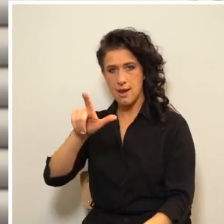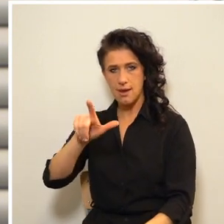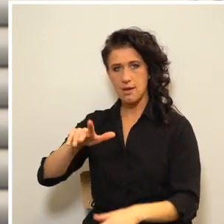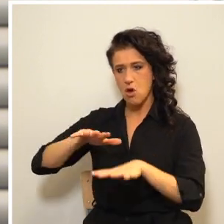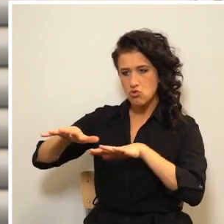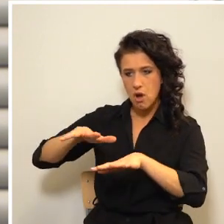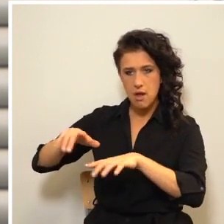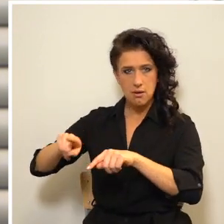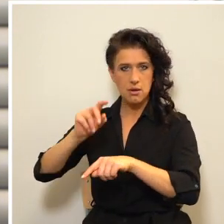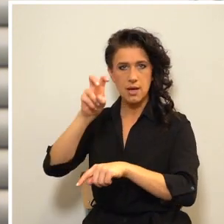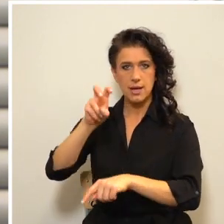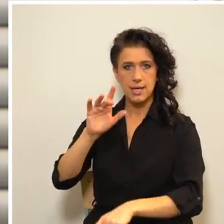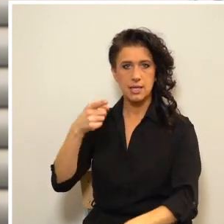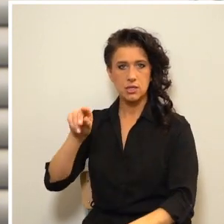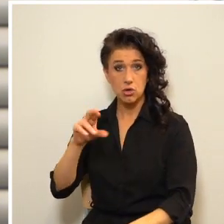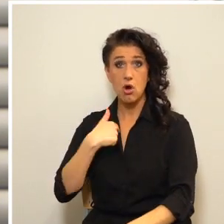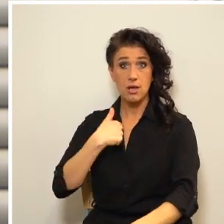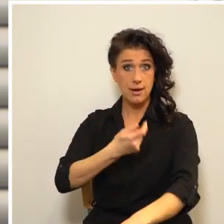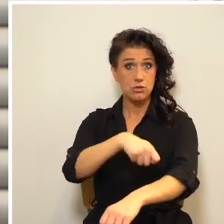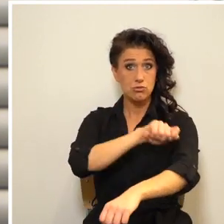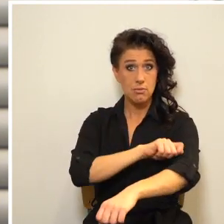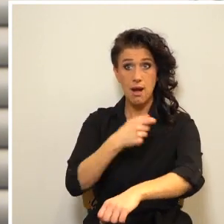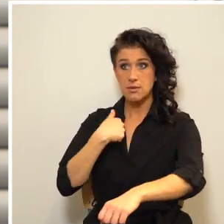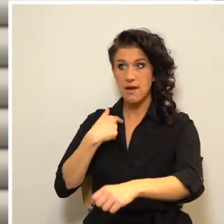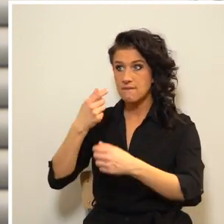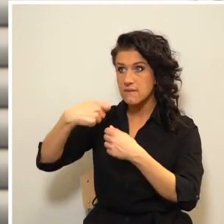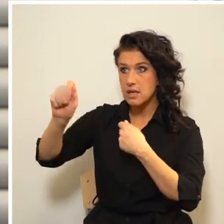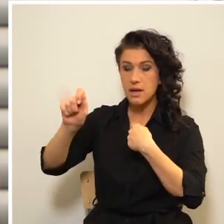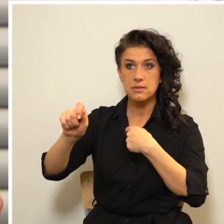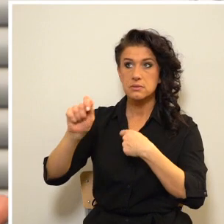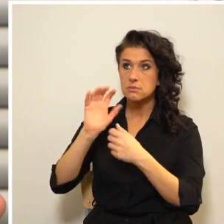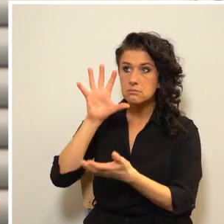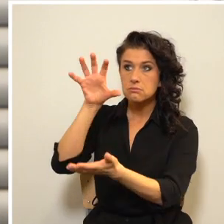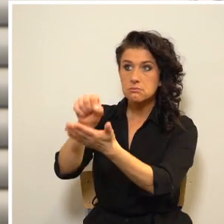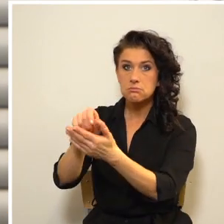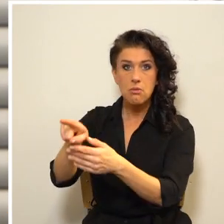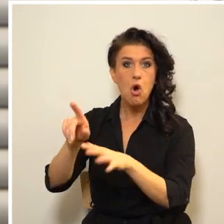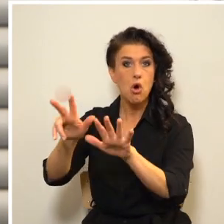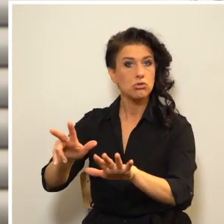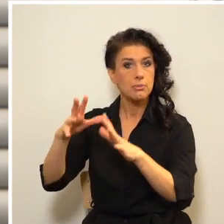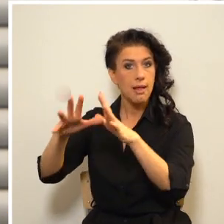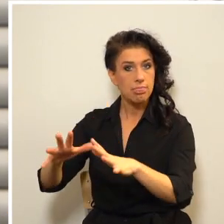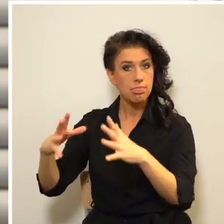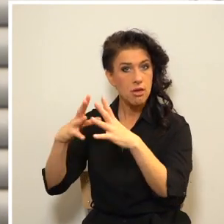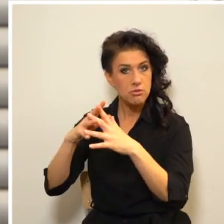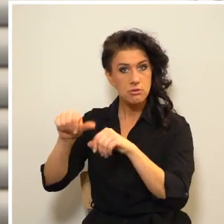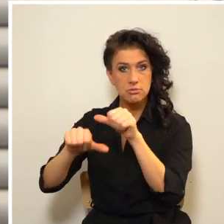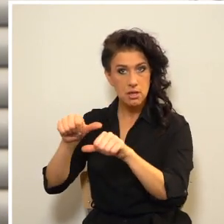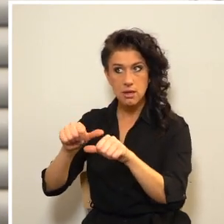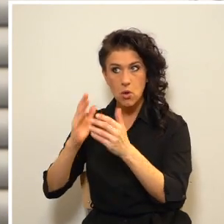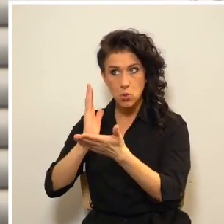materiałami i wyjeżdża do Hiszpanii zobaczyłem że oni z tych hydrożeli zajęło im to 8 10 lat ale aktualnie mają